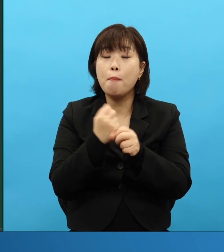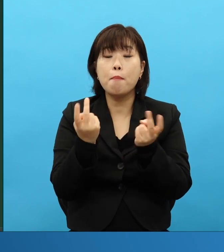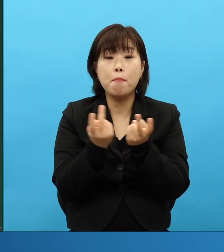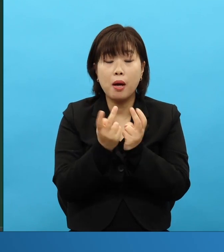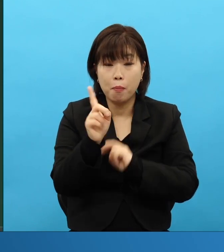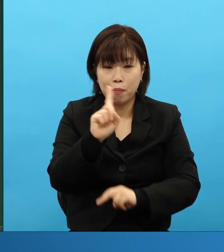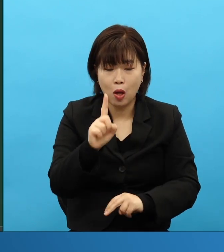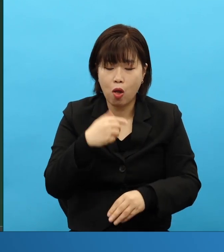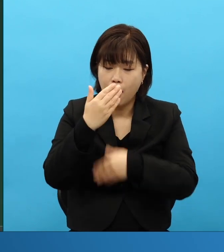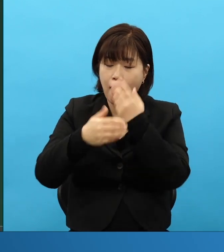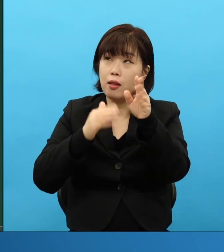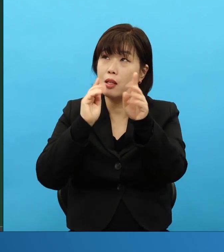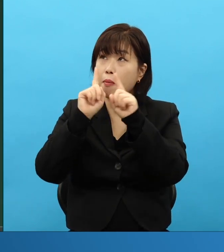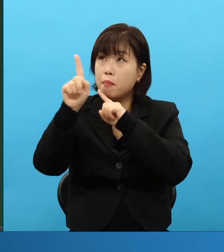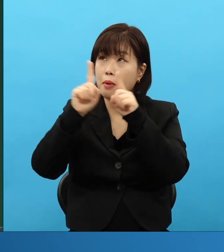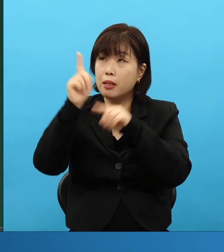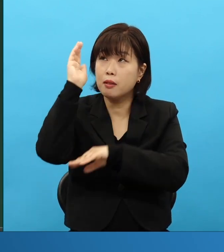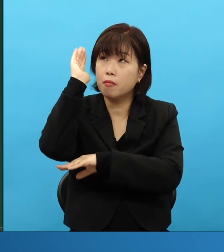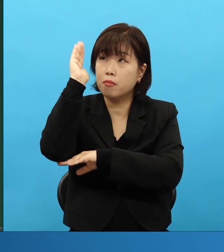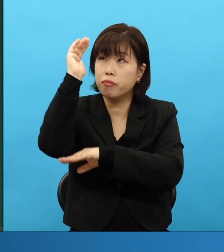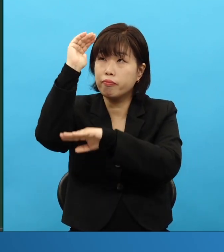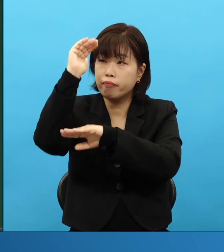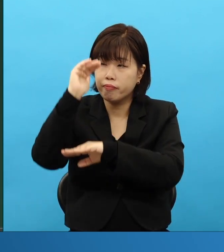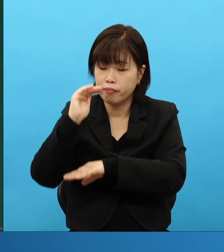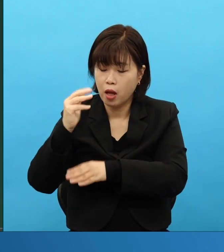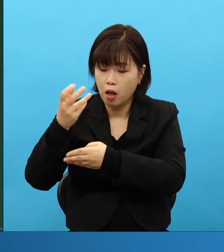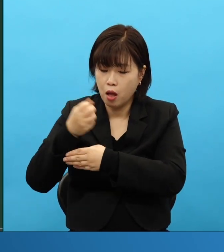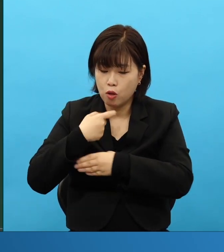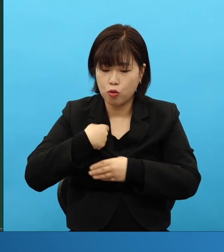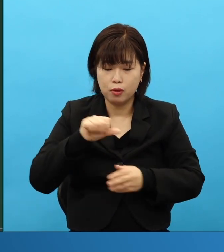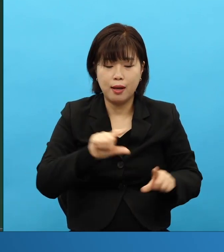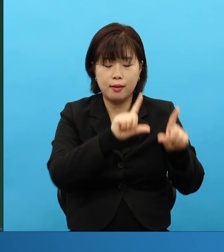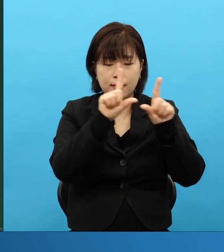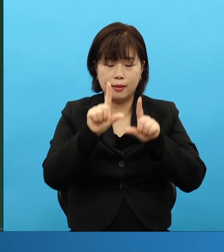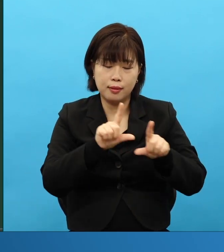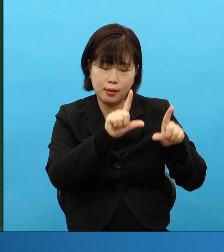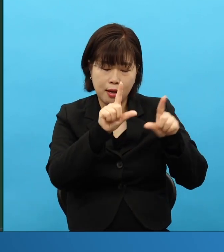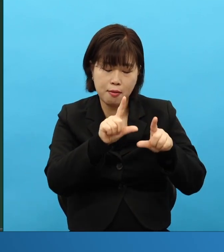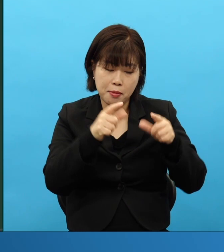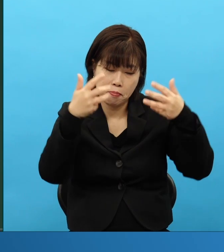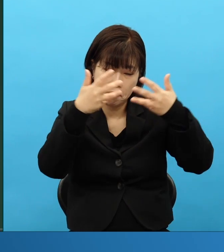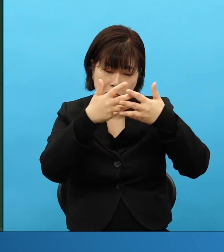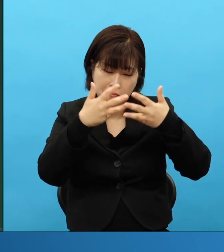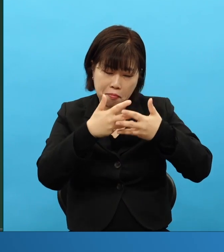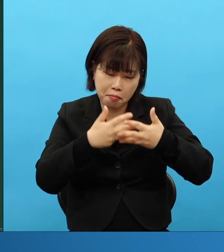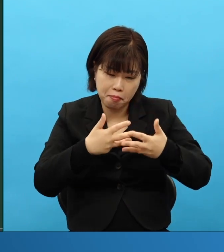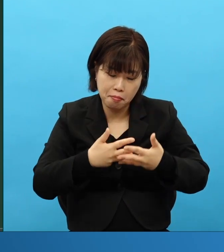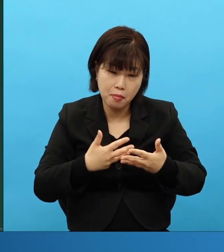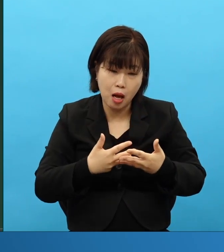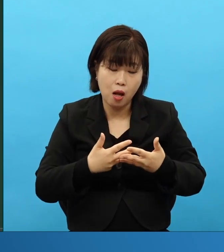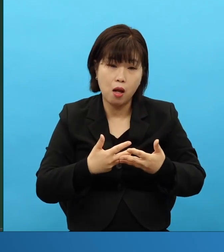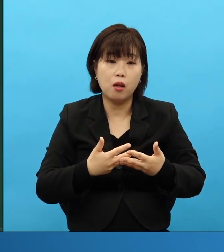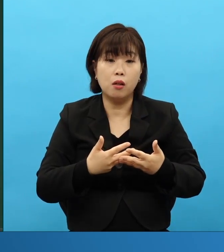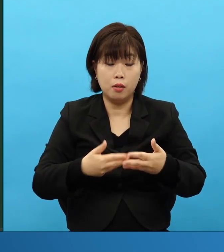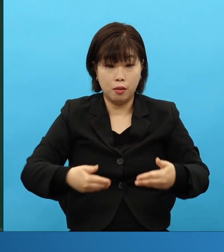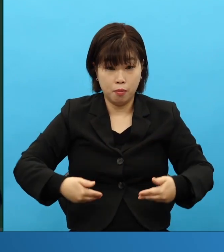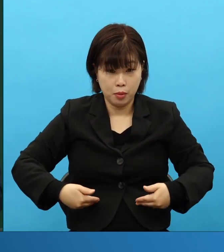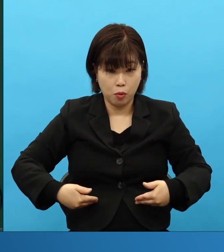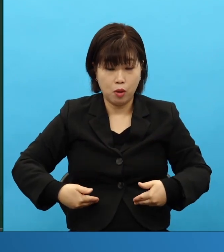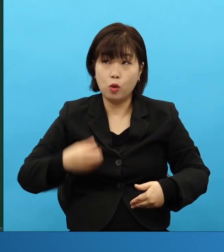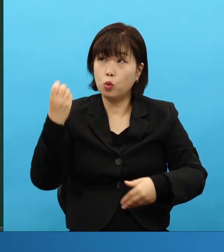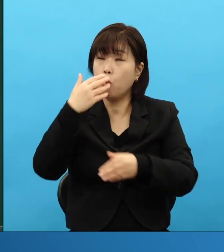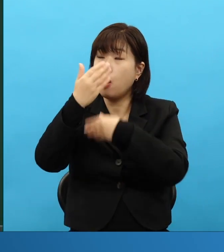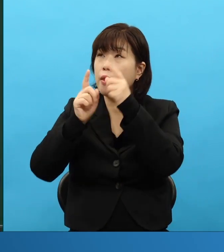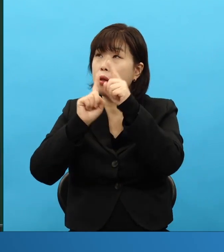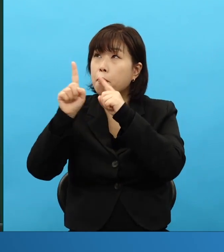starting now, you continue to edit, plan, and design. 이러면 쉽게 할 수 있습니다. 계속 지금부터. Then very easily you can do this. Continue